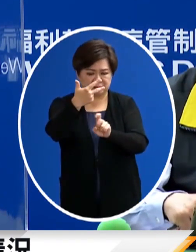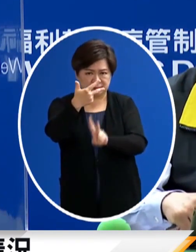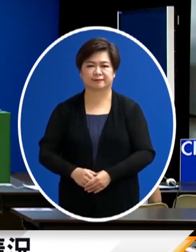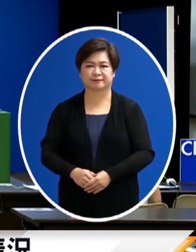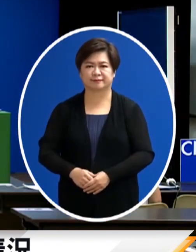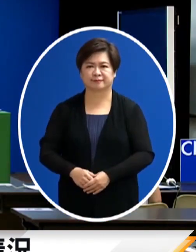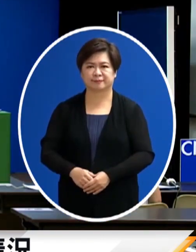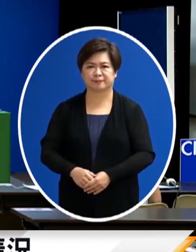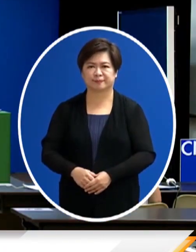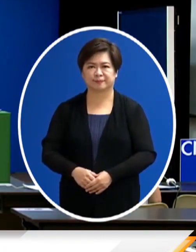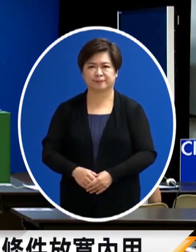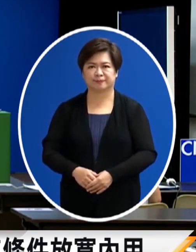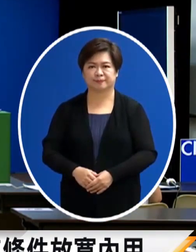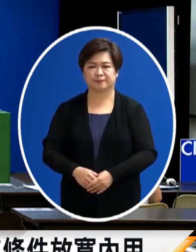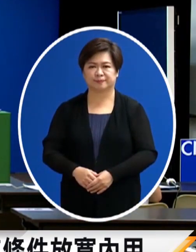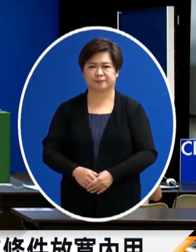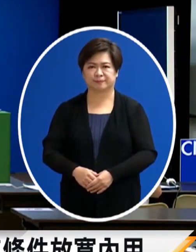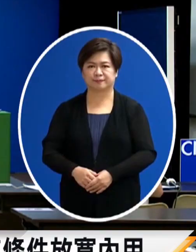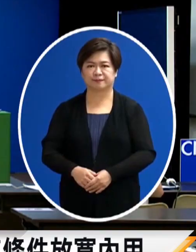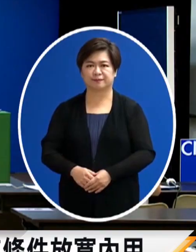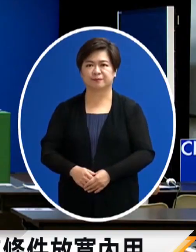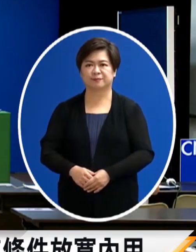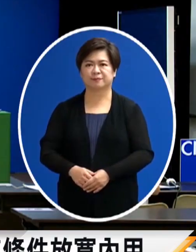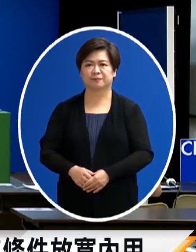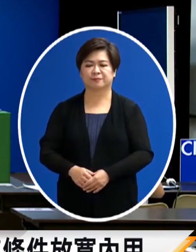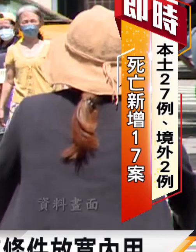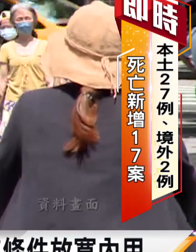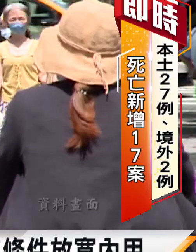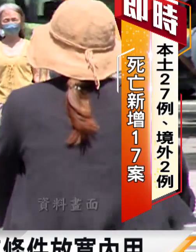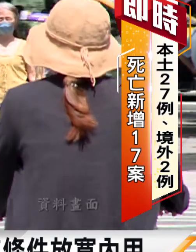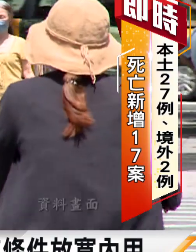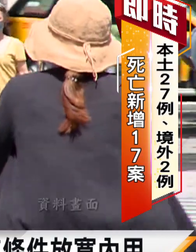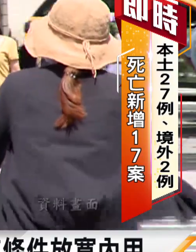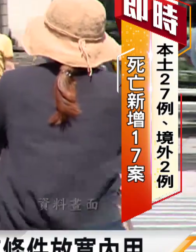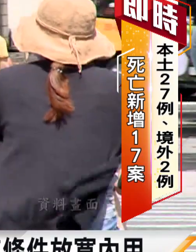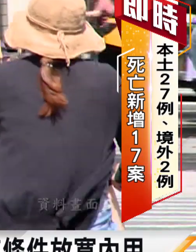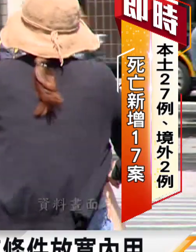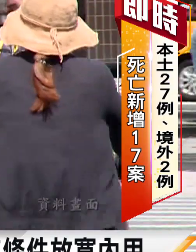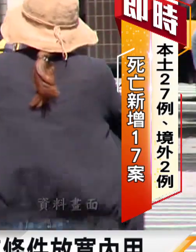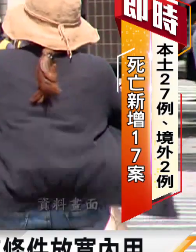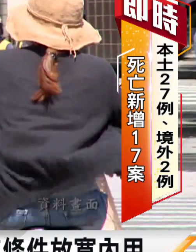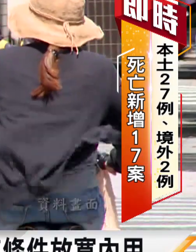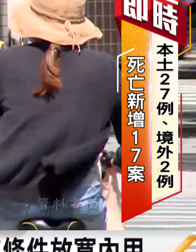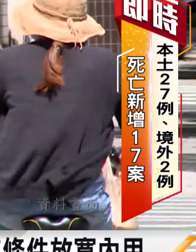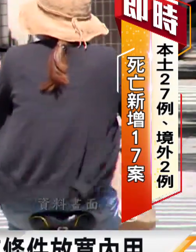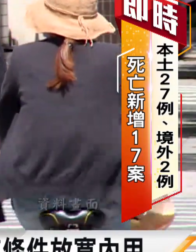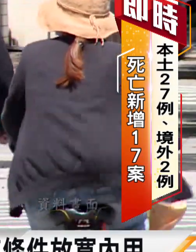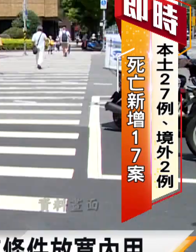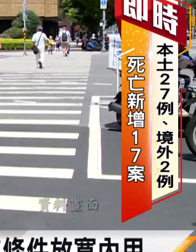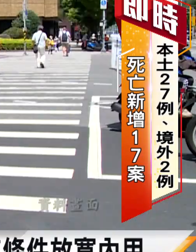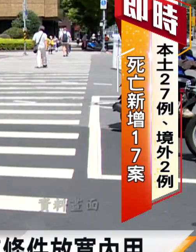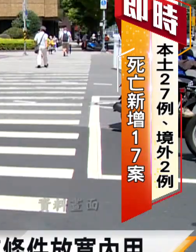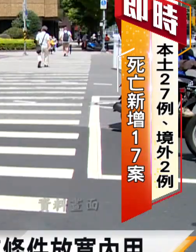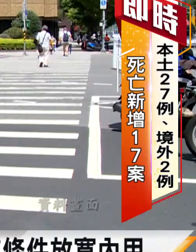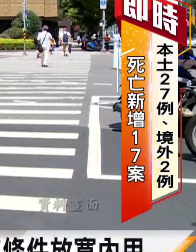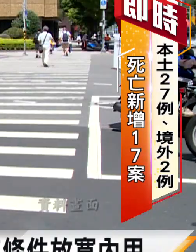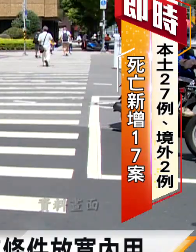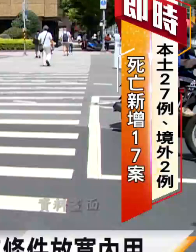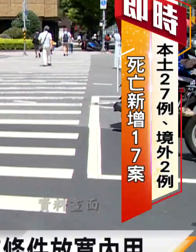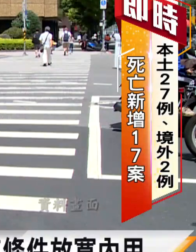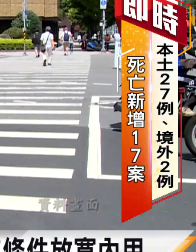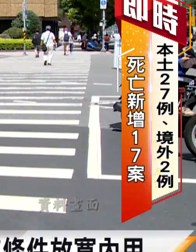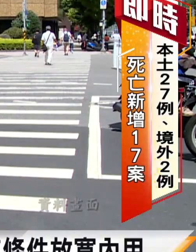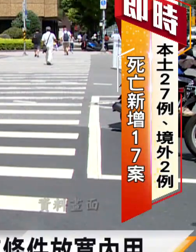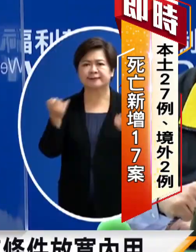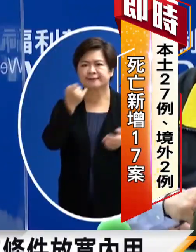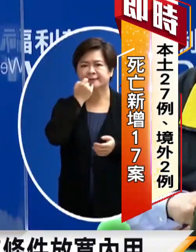的情况。 虽然陈时中强调解不解封还在评估，不过有哪些场所解封后会进行一定程